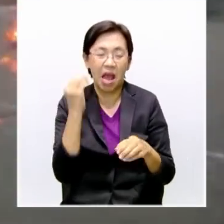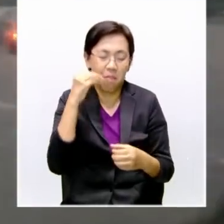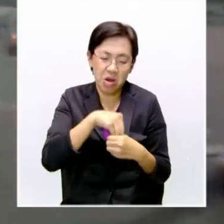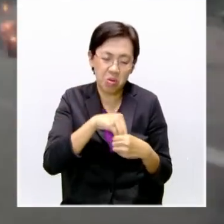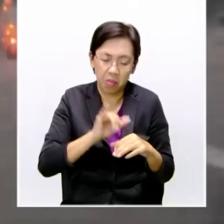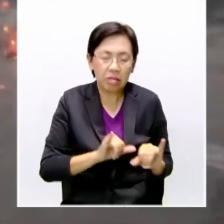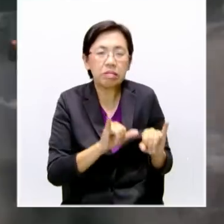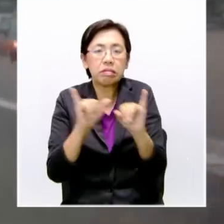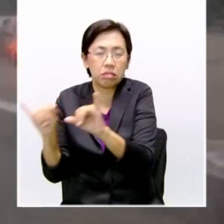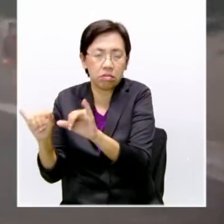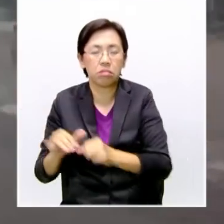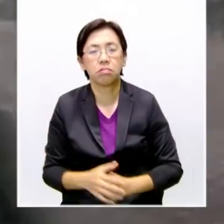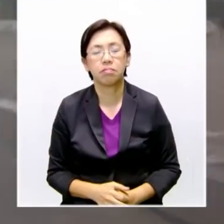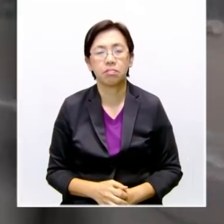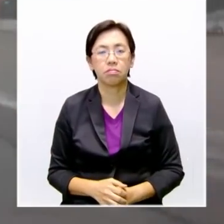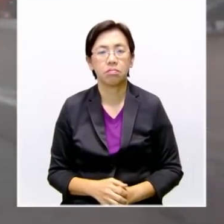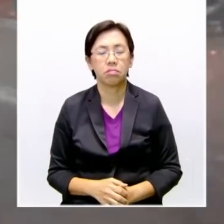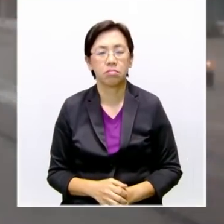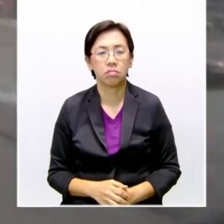านเรือนด้วยค่ะ